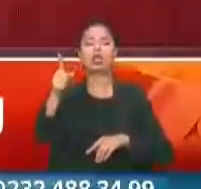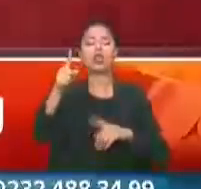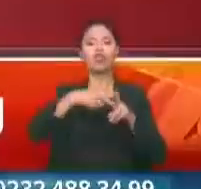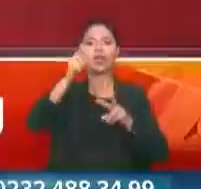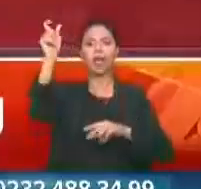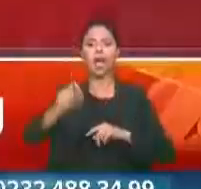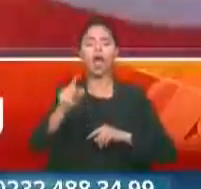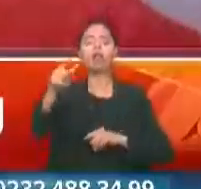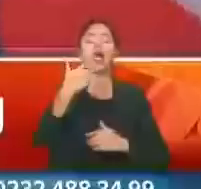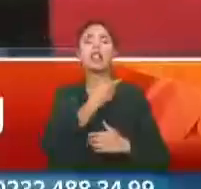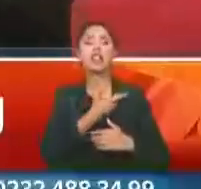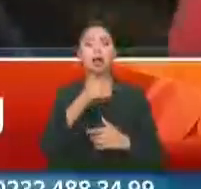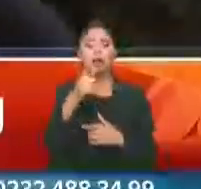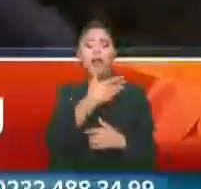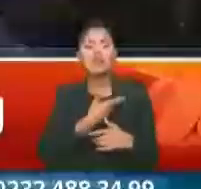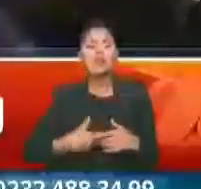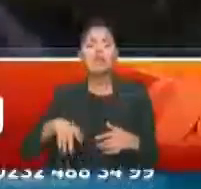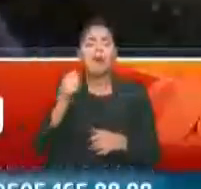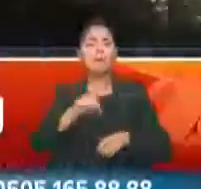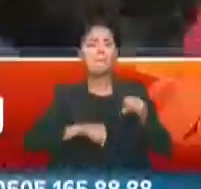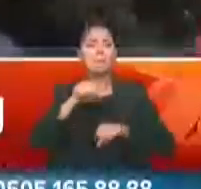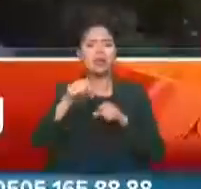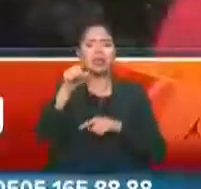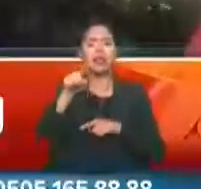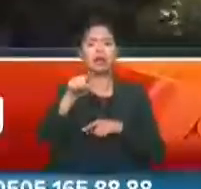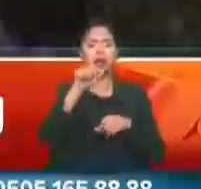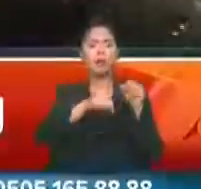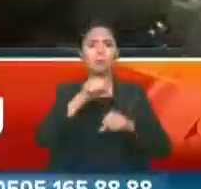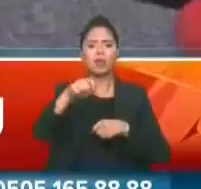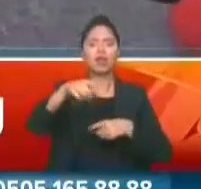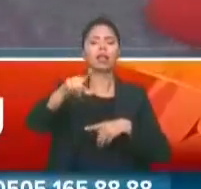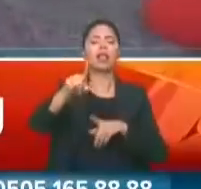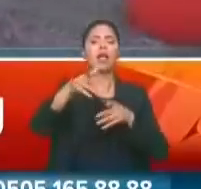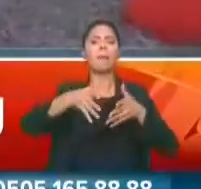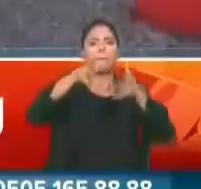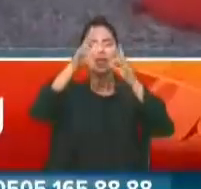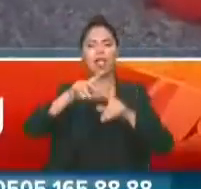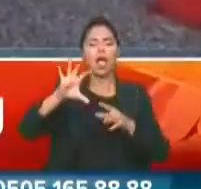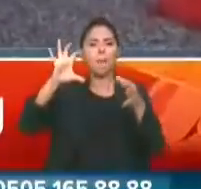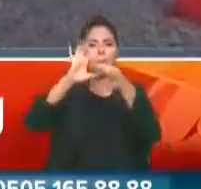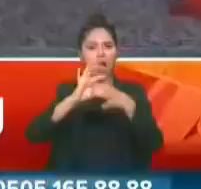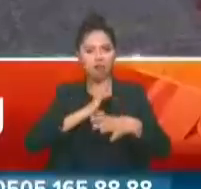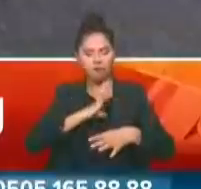severek kullandığı bisikletini antalya'da oturdukları sitenin bisiklet kilitleme yerine bıraktı